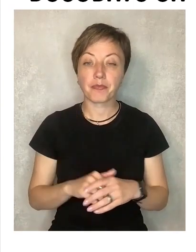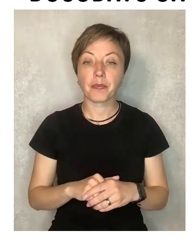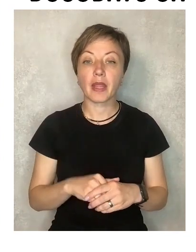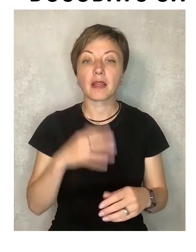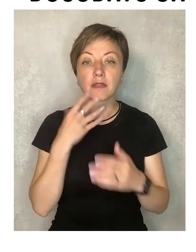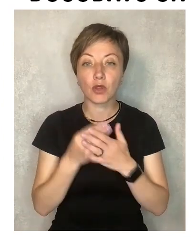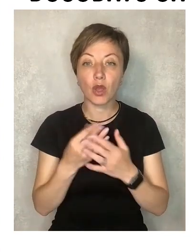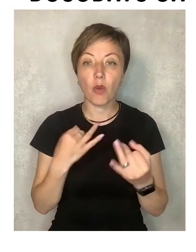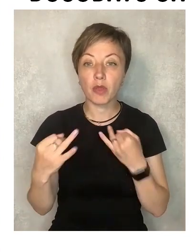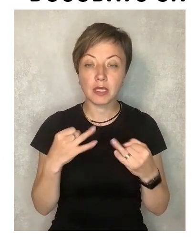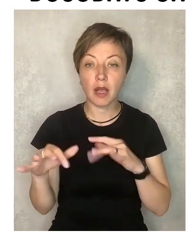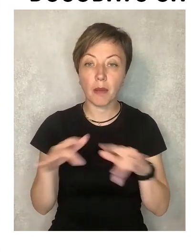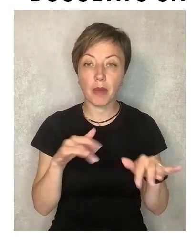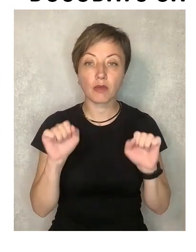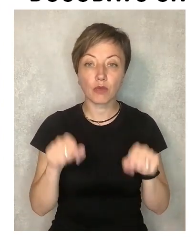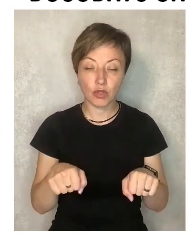комунікаційній компанії ви теж можете там